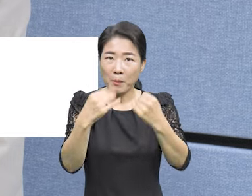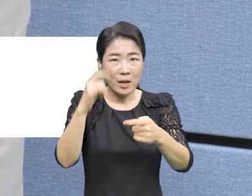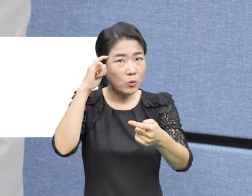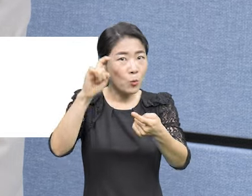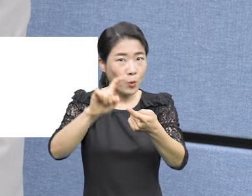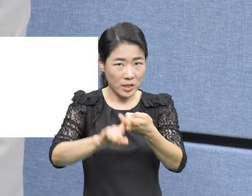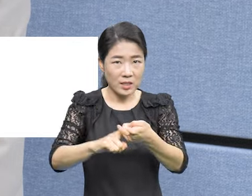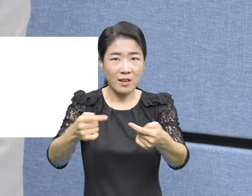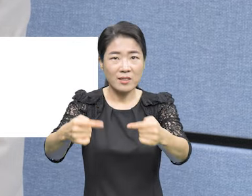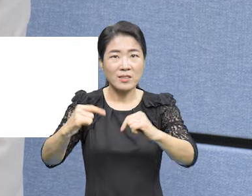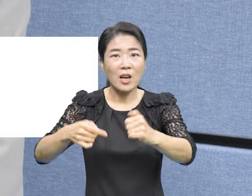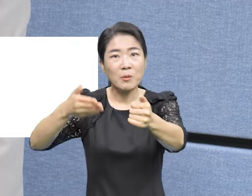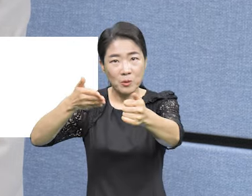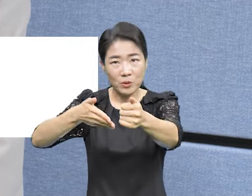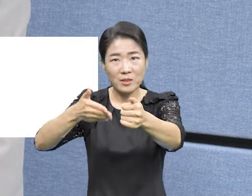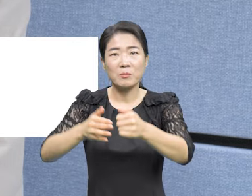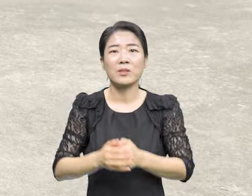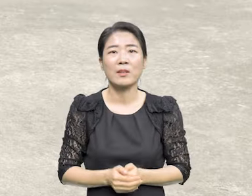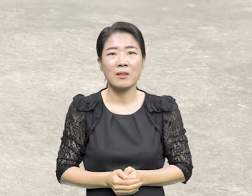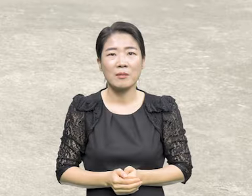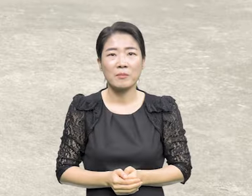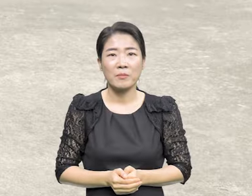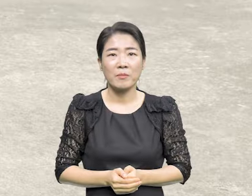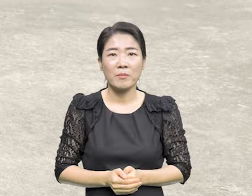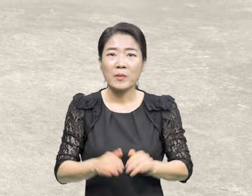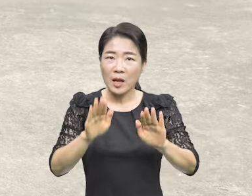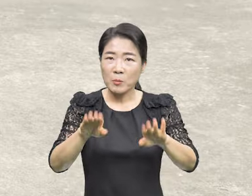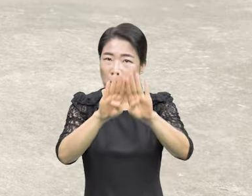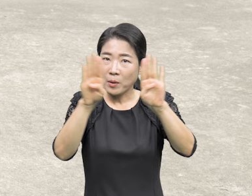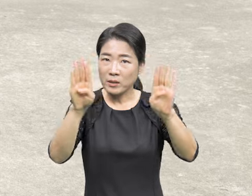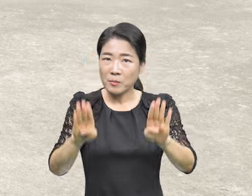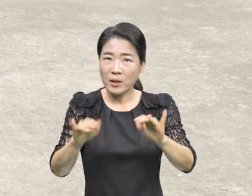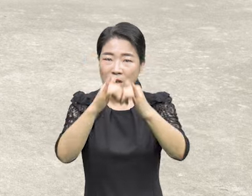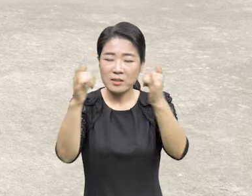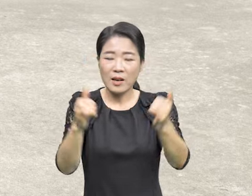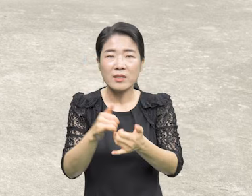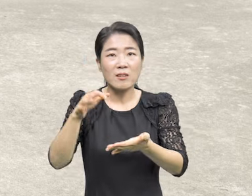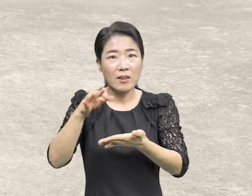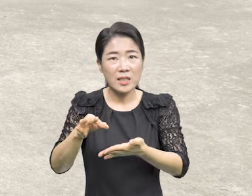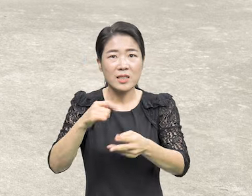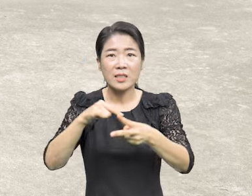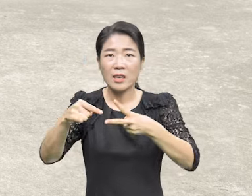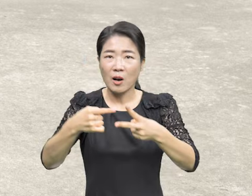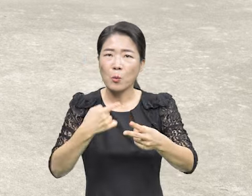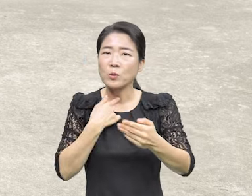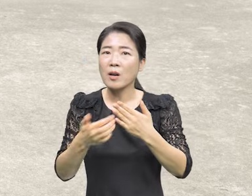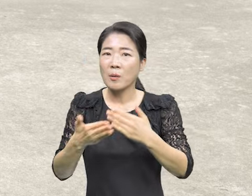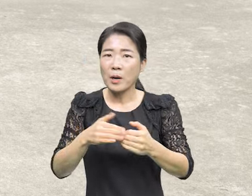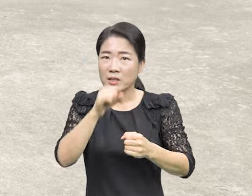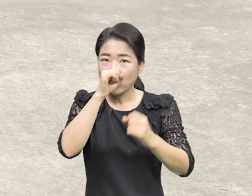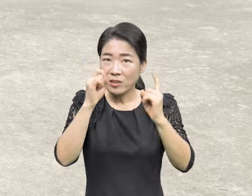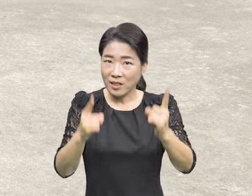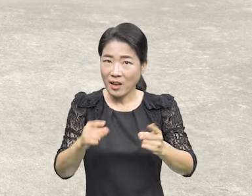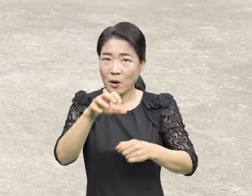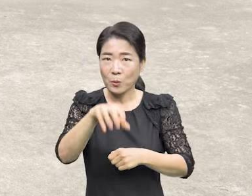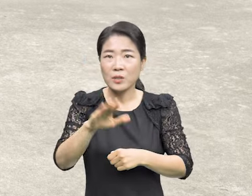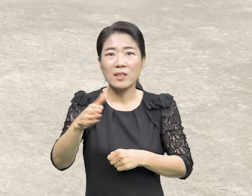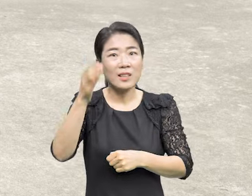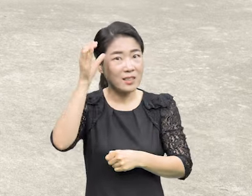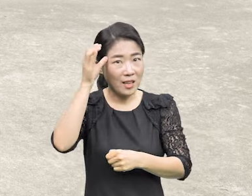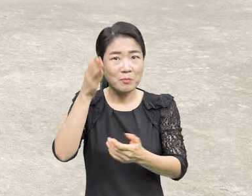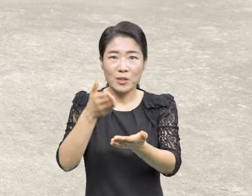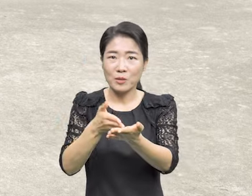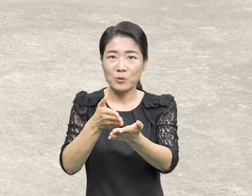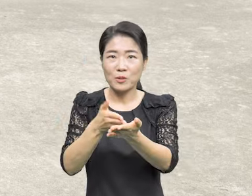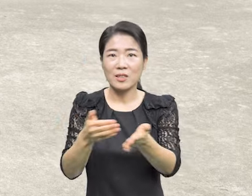관심과 참여 바랍니다 회적 가치를 이해하고 체감하는 기회의장이 되길 바래봅니다